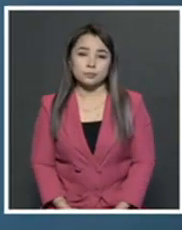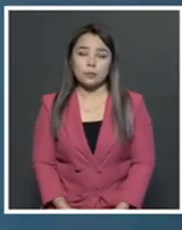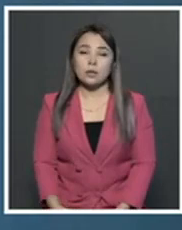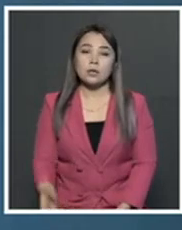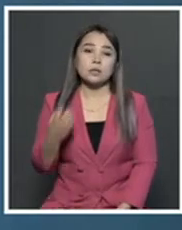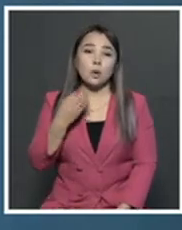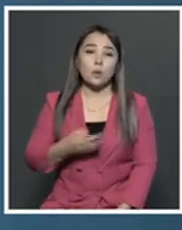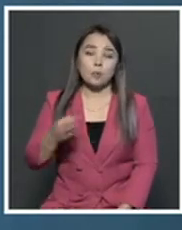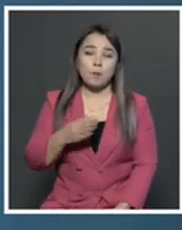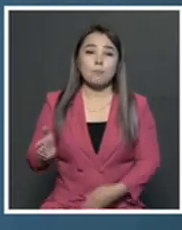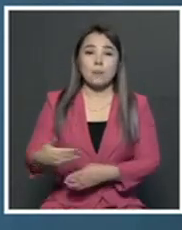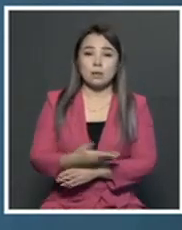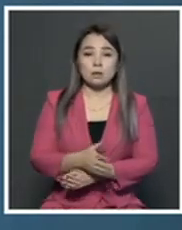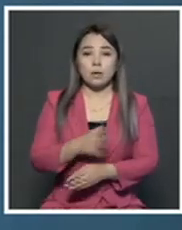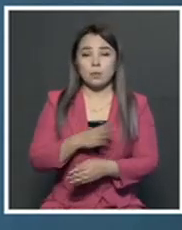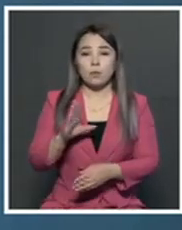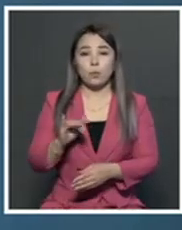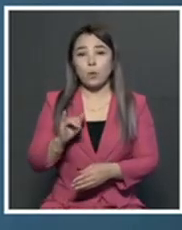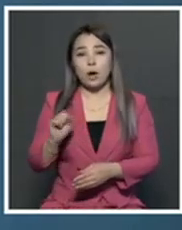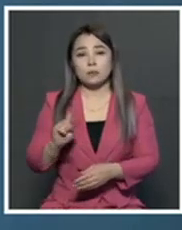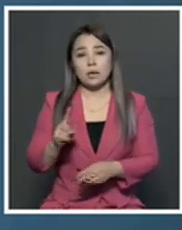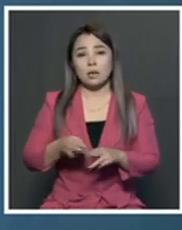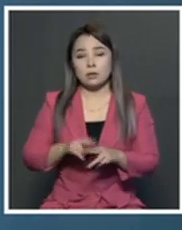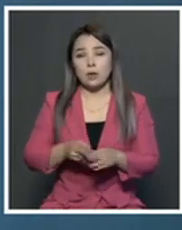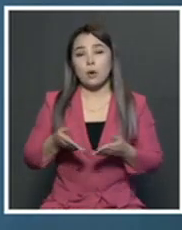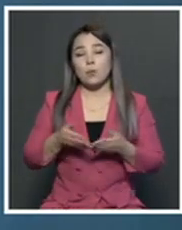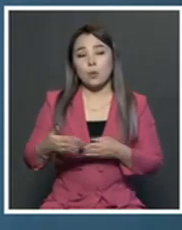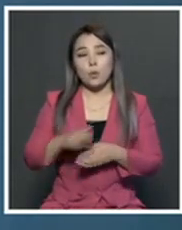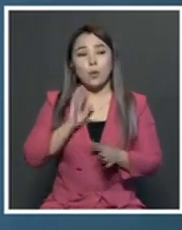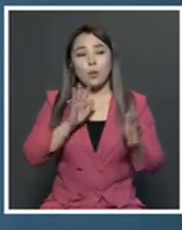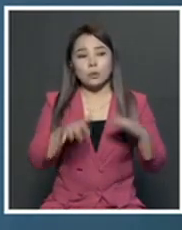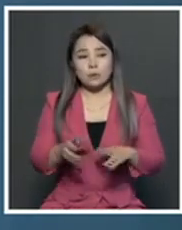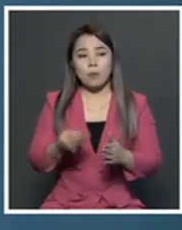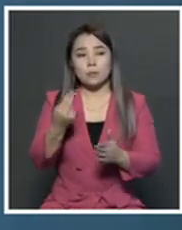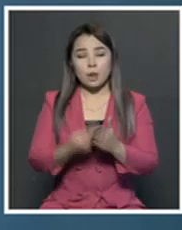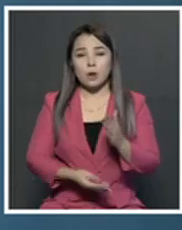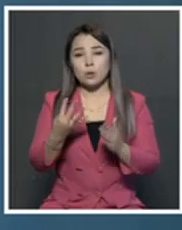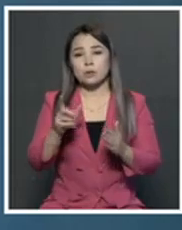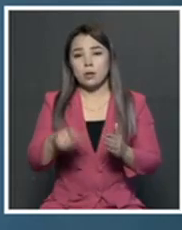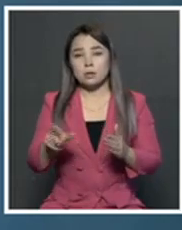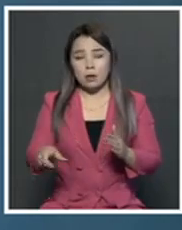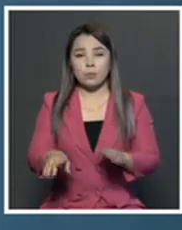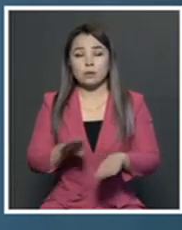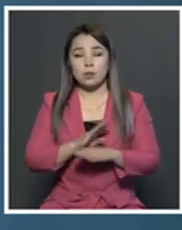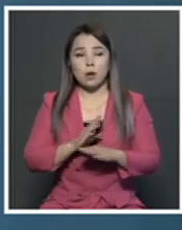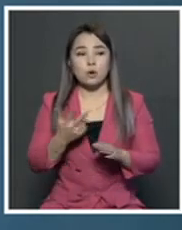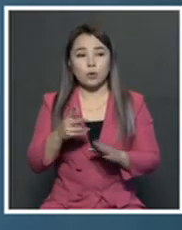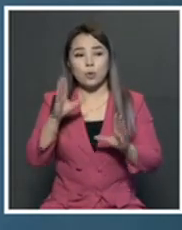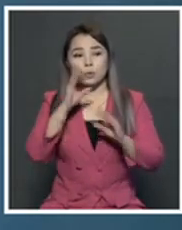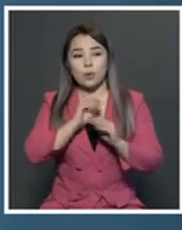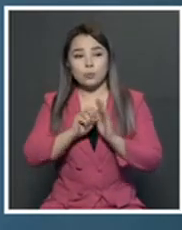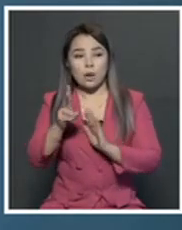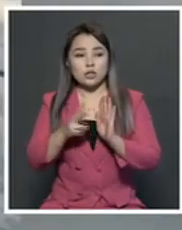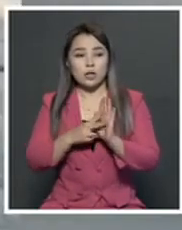Қызылорда облысында балықшылар мінген УАЗ автокөлігі Қамбаш көліне батып кетіп 4 адам қаза тапты. Көлікте 7 адам болған, оның үшеуі судан шығып